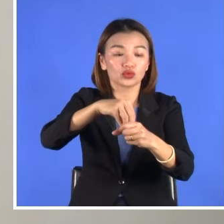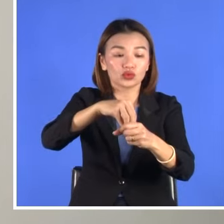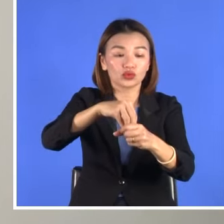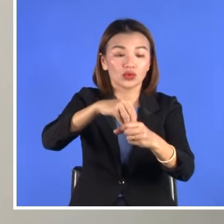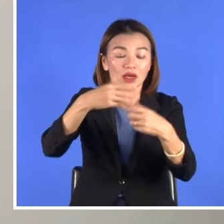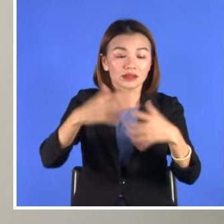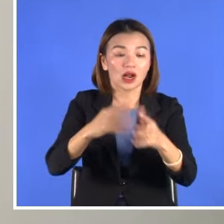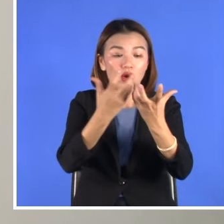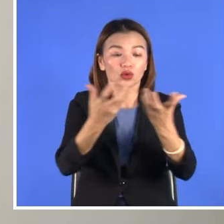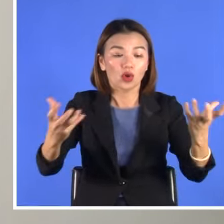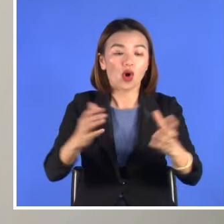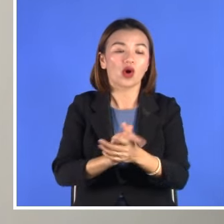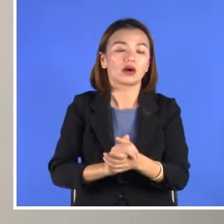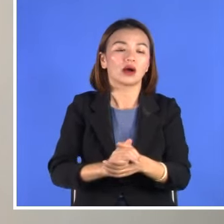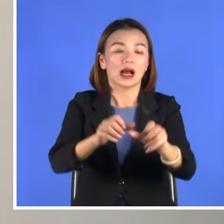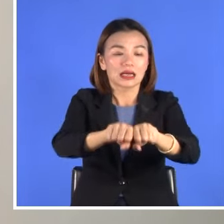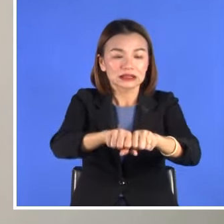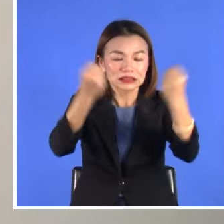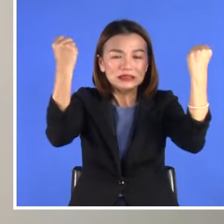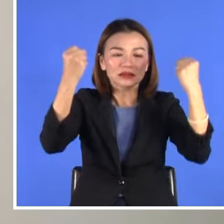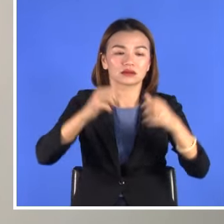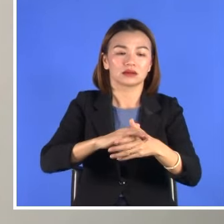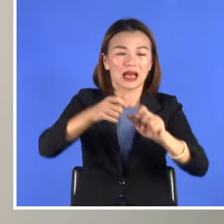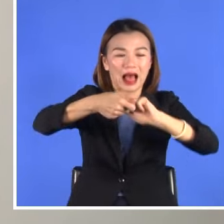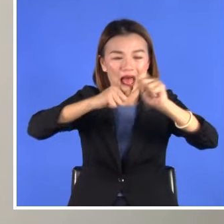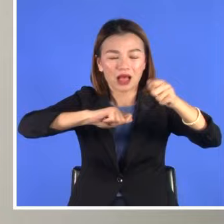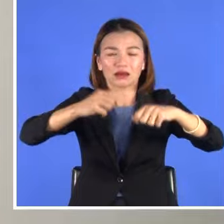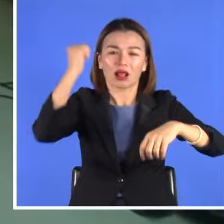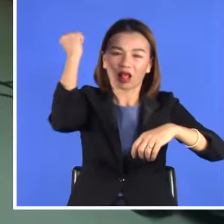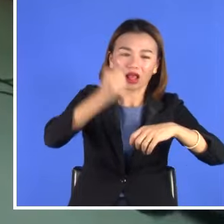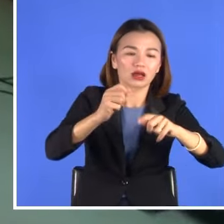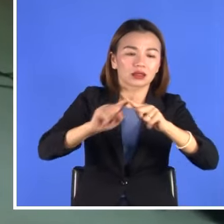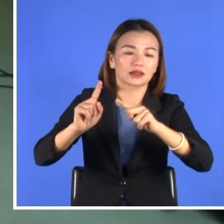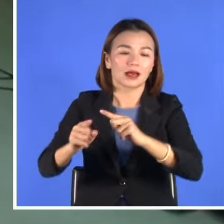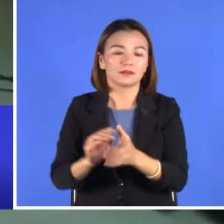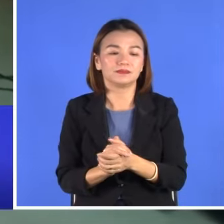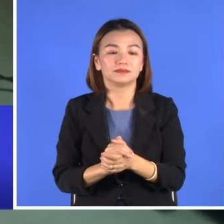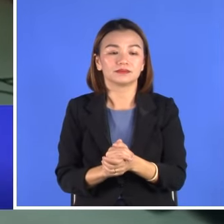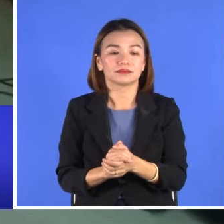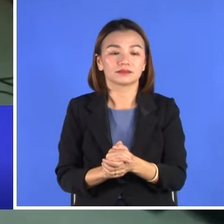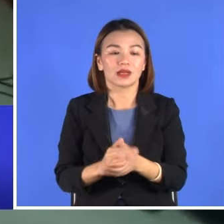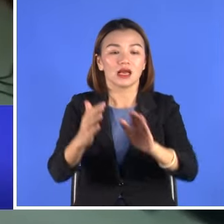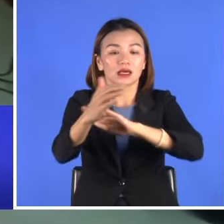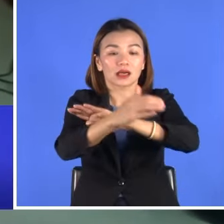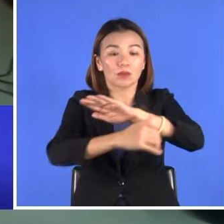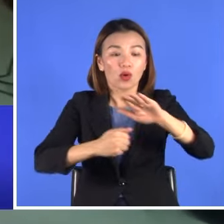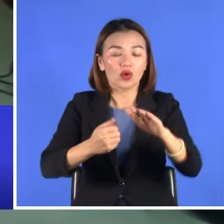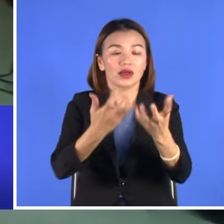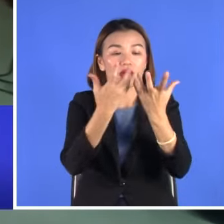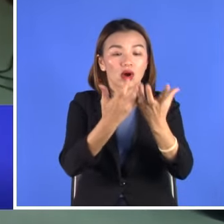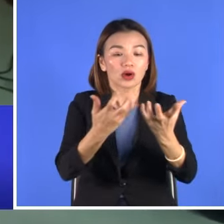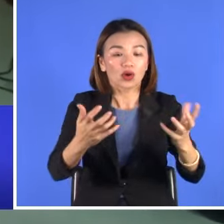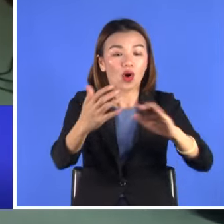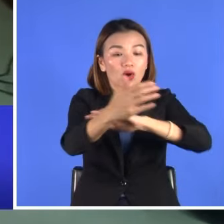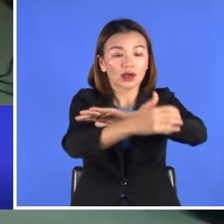ทำลายรูปงานแต่งงานเด้วยแหมมันใจร้ายจริงๆนะคะเสร็จแล้วก็ขโมยข้าวของอะไรที่เอา